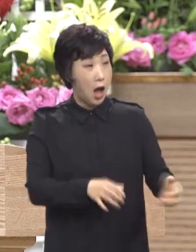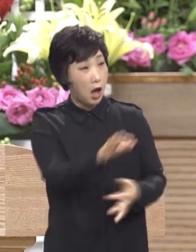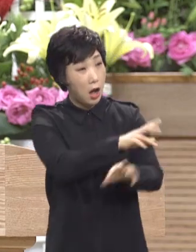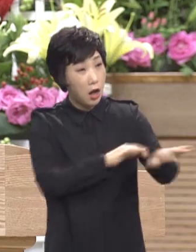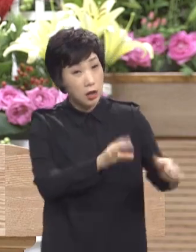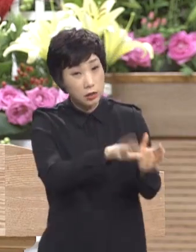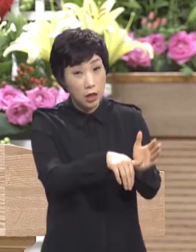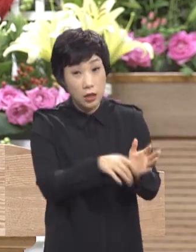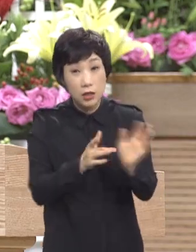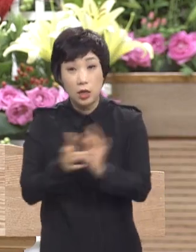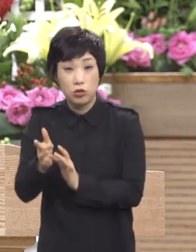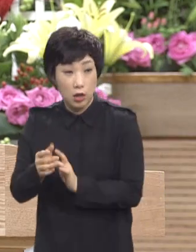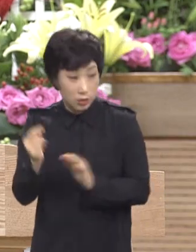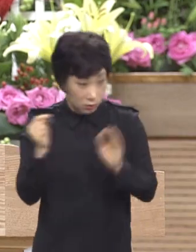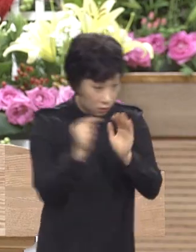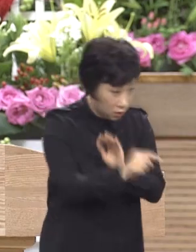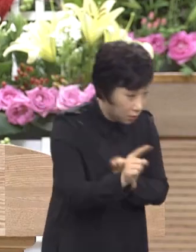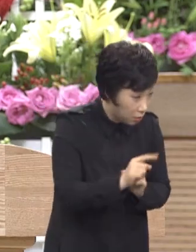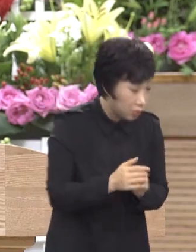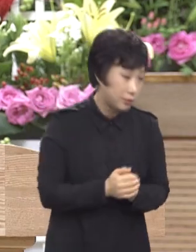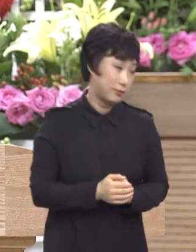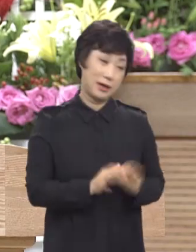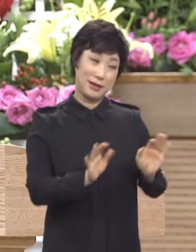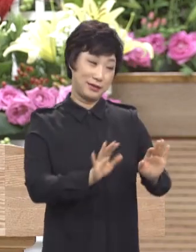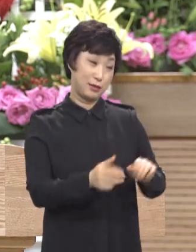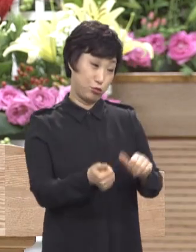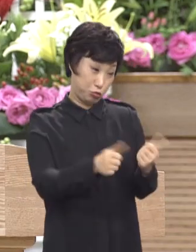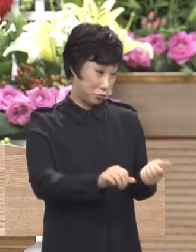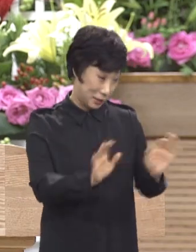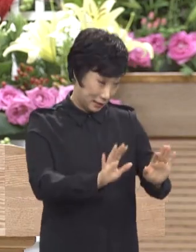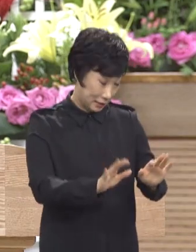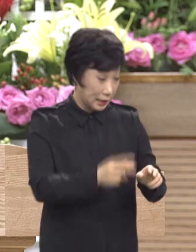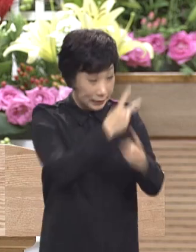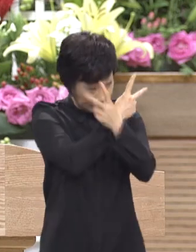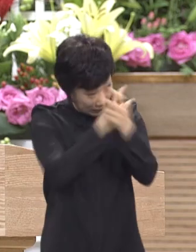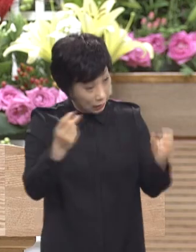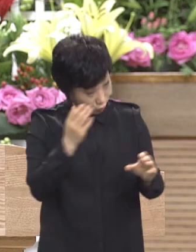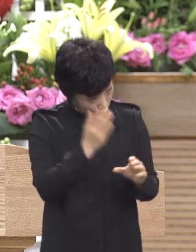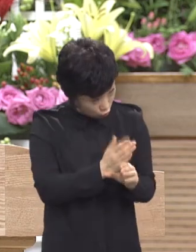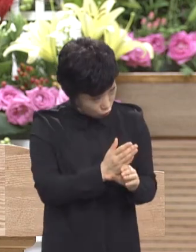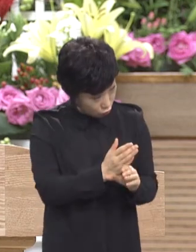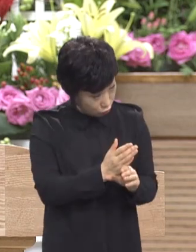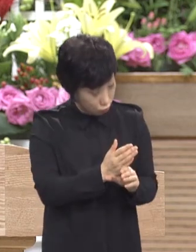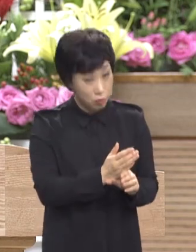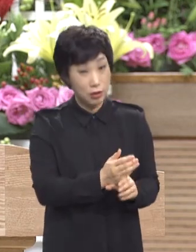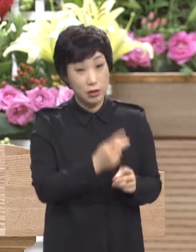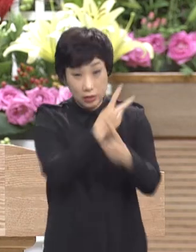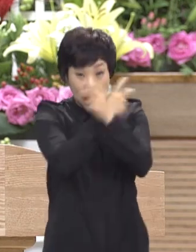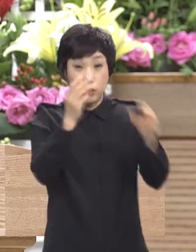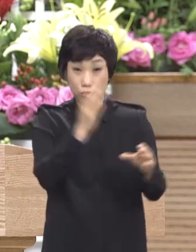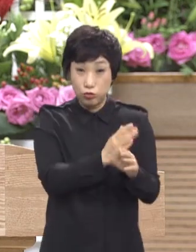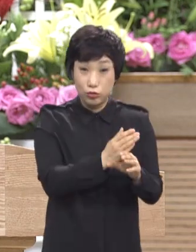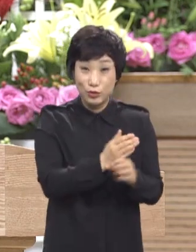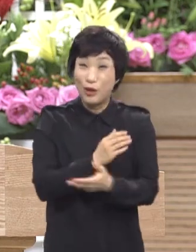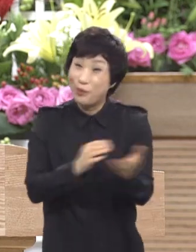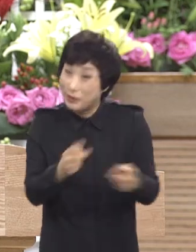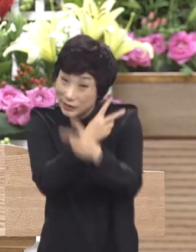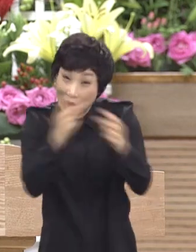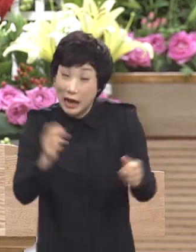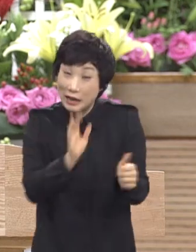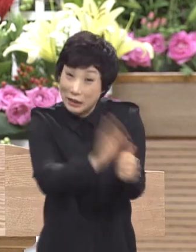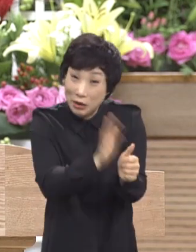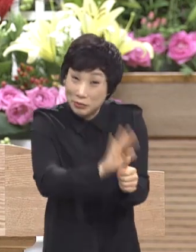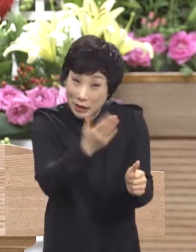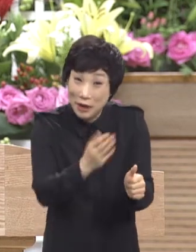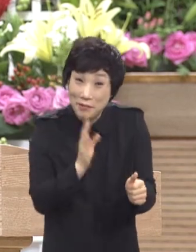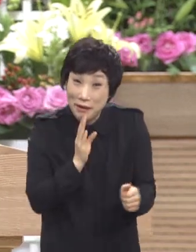그때 예수님이 들어가시면서 죽은 것이 아니라 잔다. 자는 건 깨우면 되잖아.